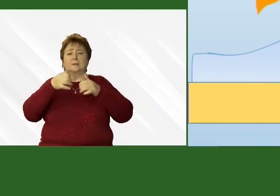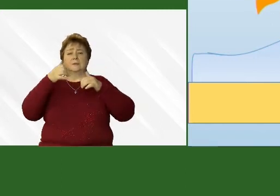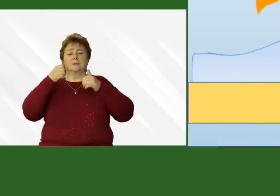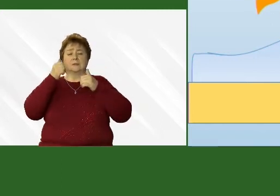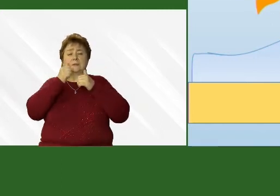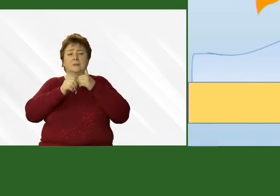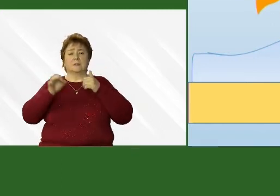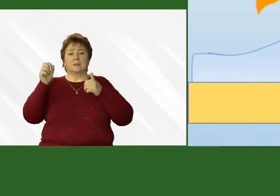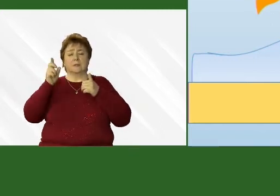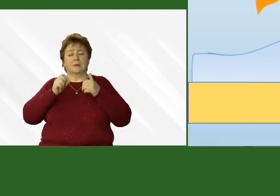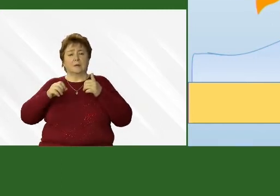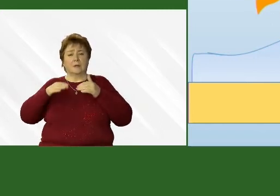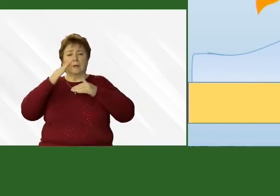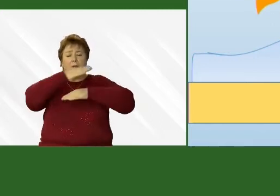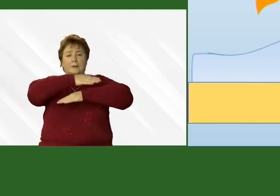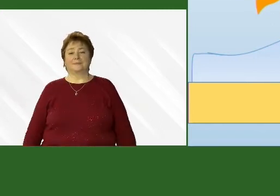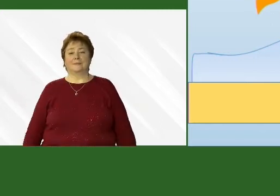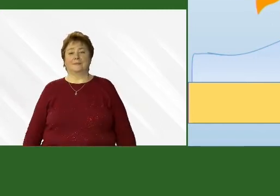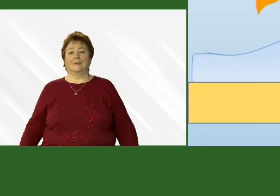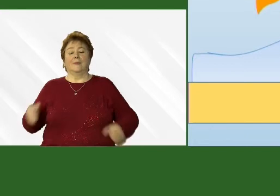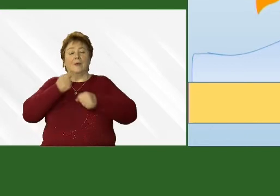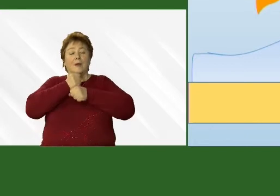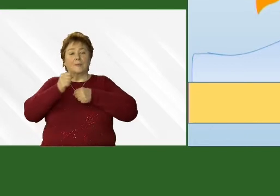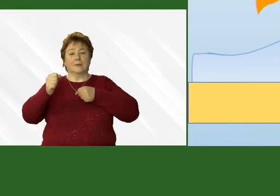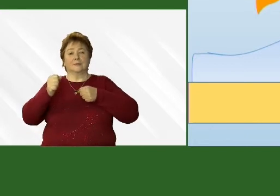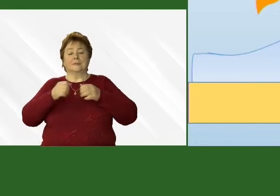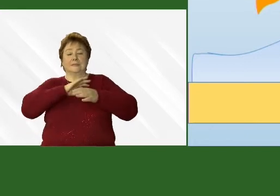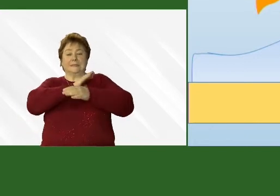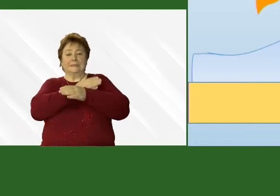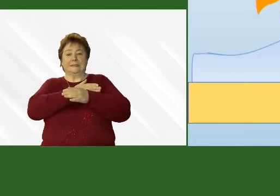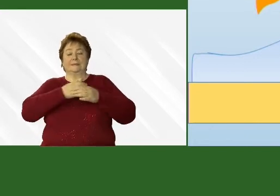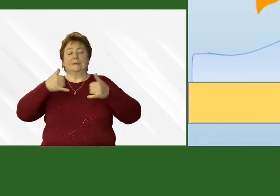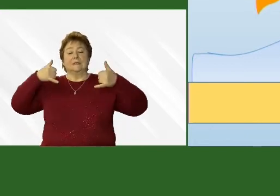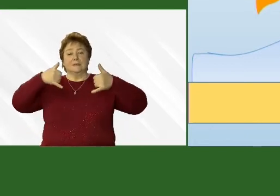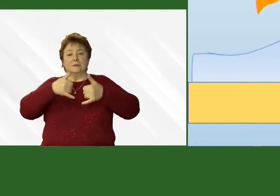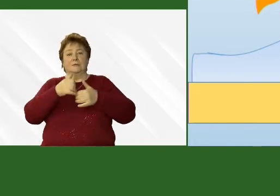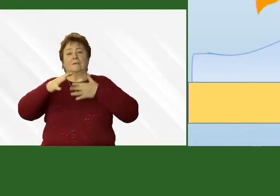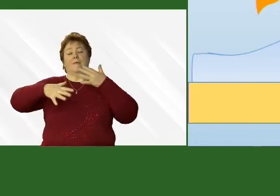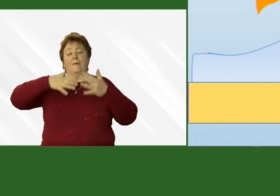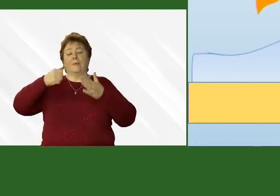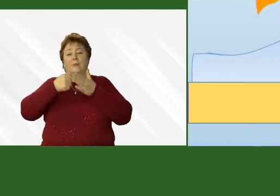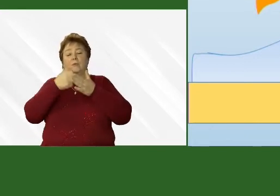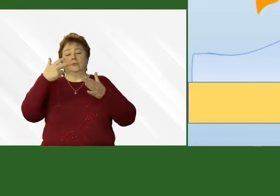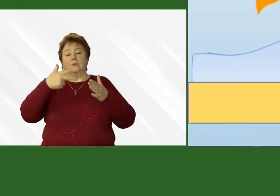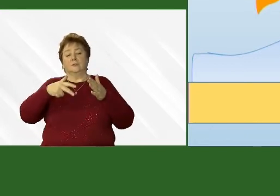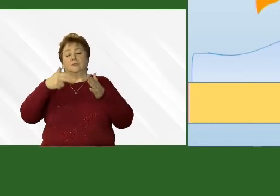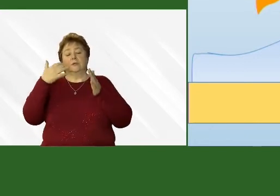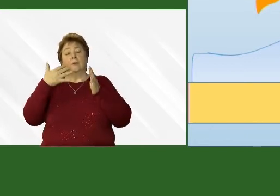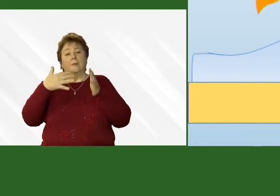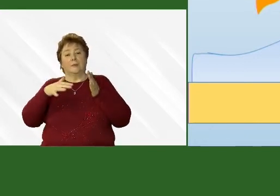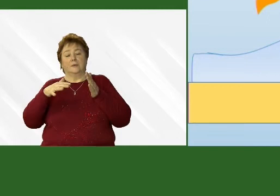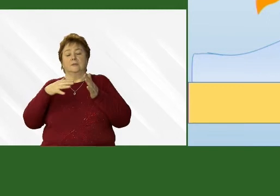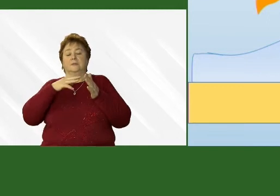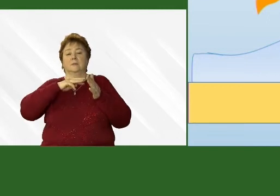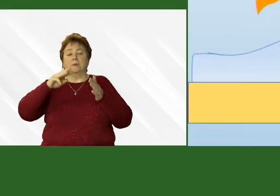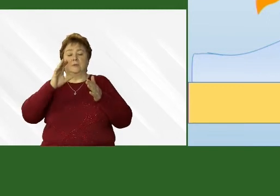центральных областей к окраинам материка, образуя сильные стоковые ветры до 30-50 метров